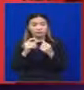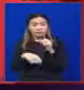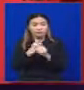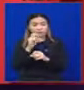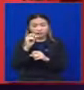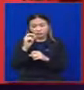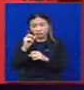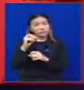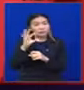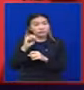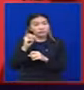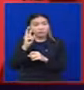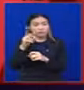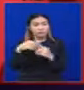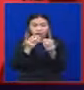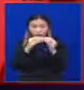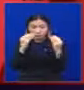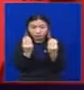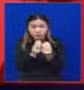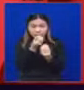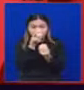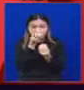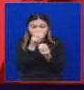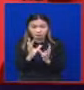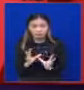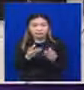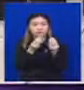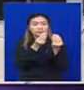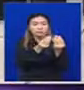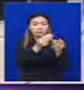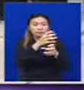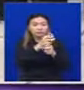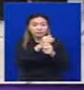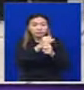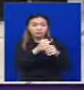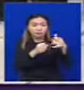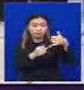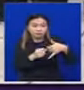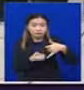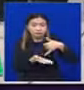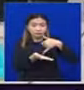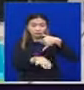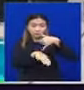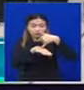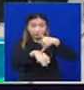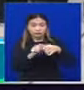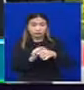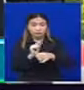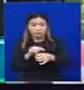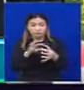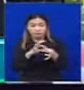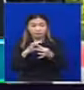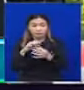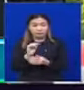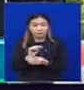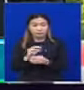ร้อมวางพานพุ่มถวายสักการะพระอนุสาวรีย์พลเอกพระเจ้าบรมวงศ์เธอพระองค์เจ้าบุรชัดชัยยากร